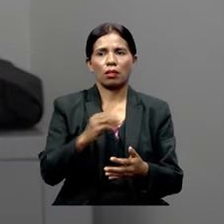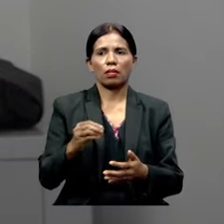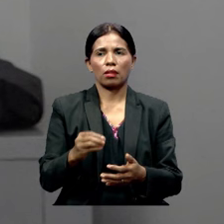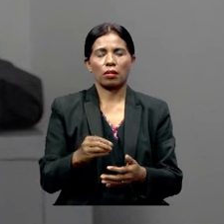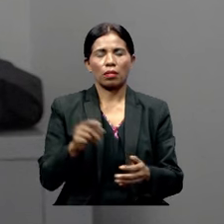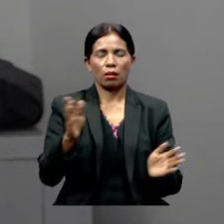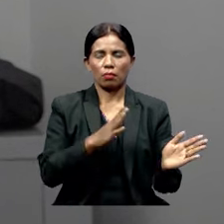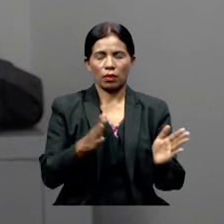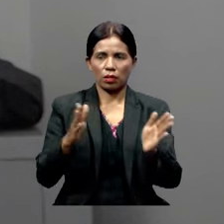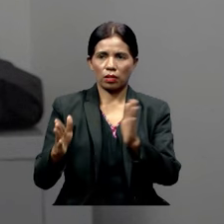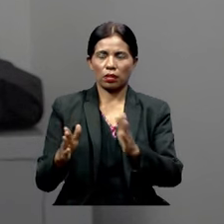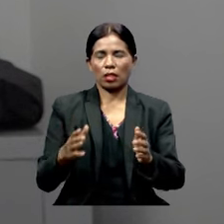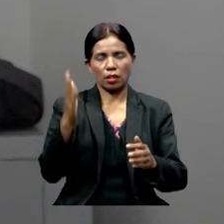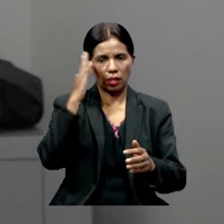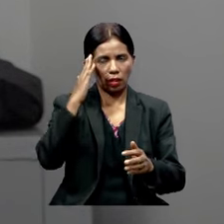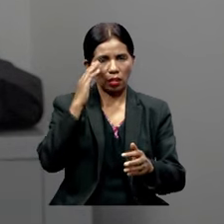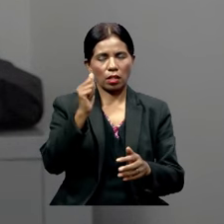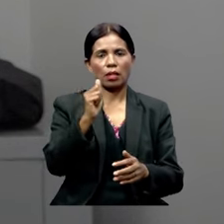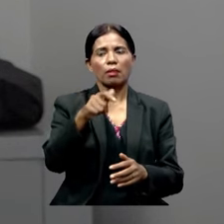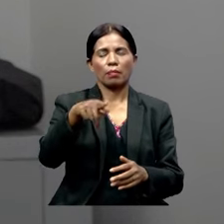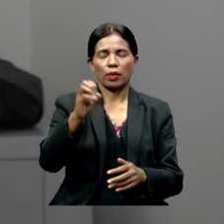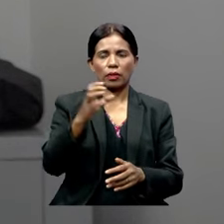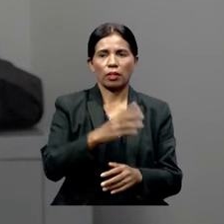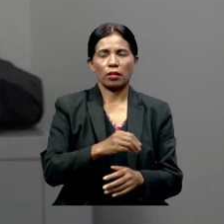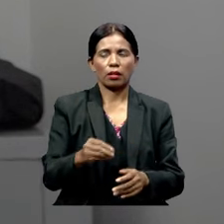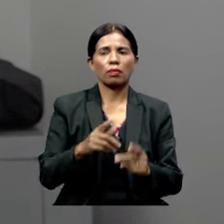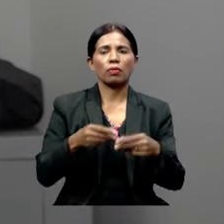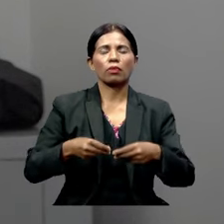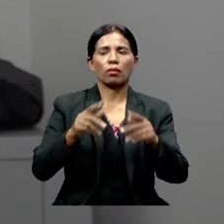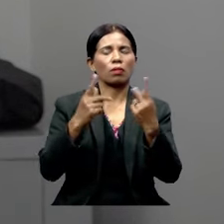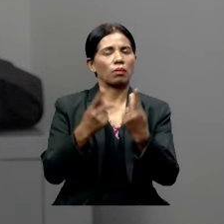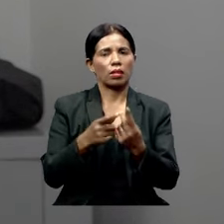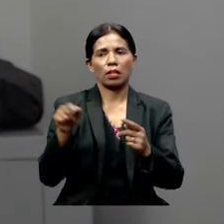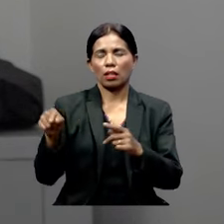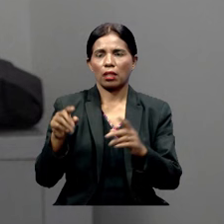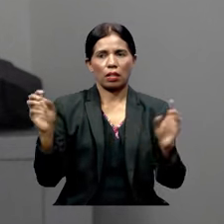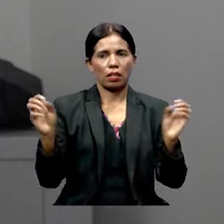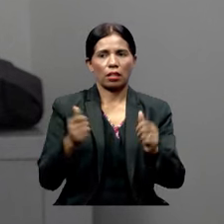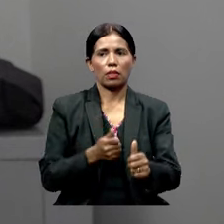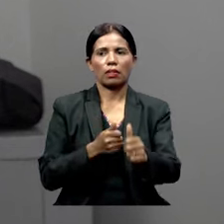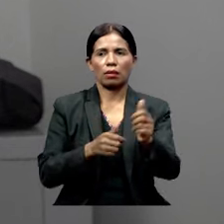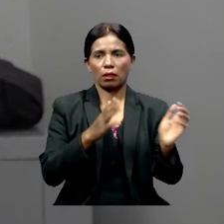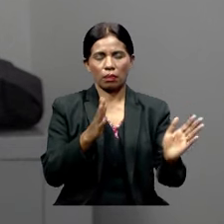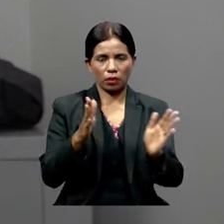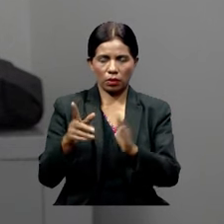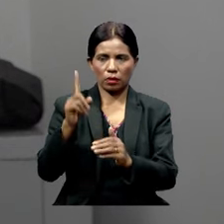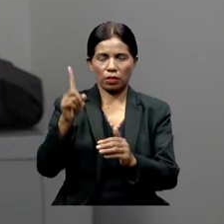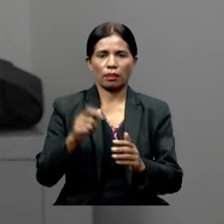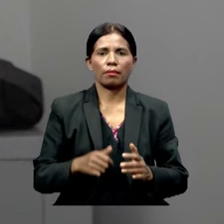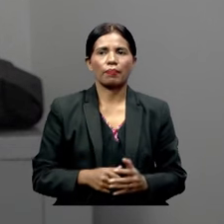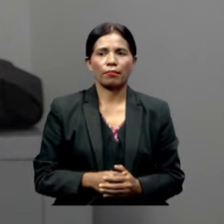proseso aprovisionamento makatene ne be proseso atu atu fo farbe kompanyi idane kala ne ne ne tingkeli se proseso ida se